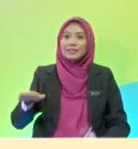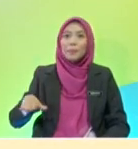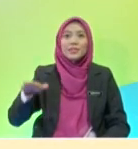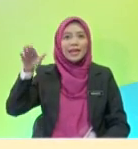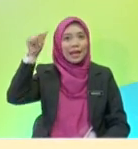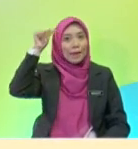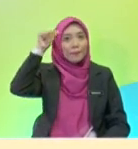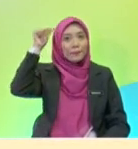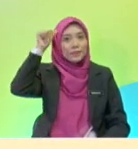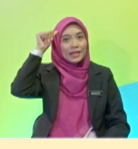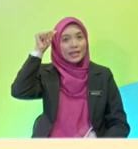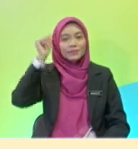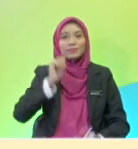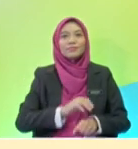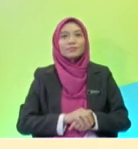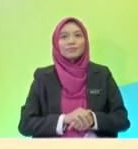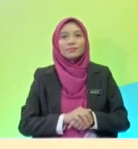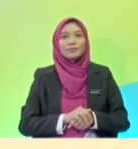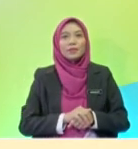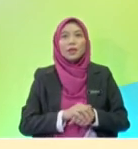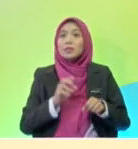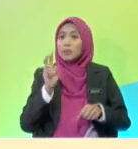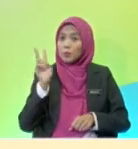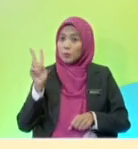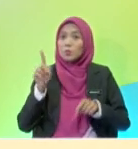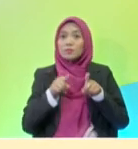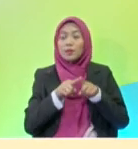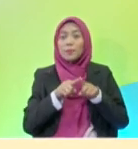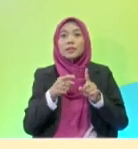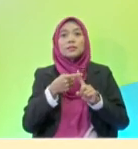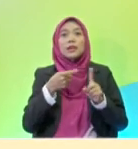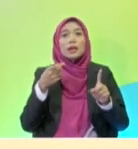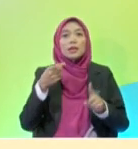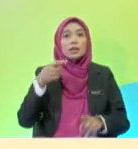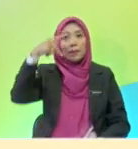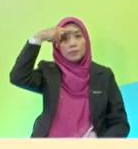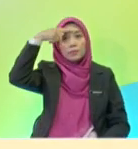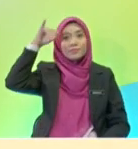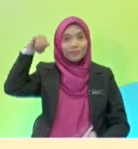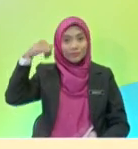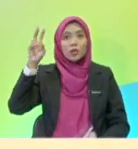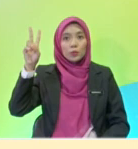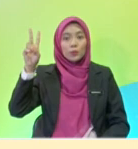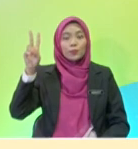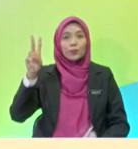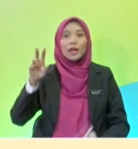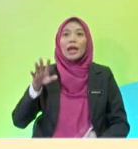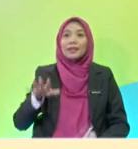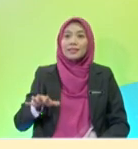oke yang kedua pun daripada SG Putra Jaya Pesing 92 yaitu adik intisa Diana